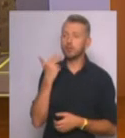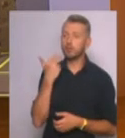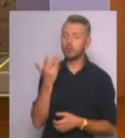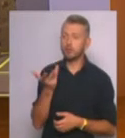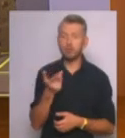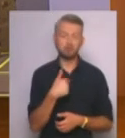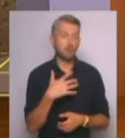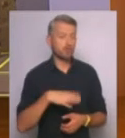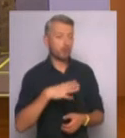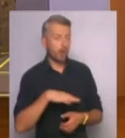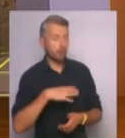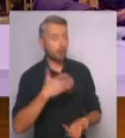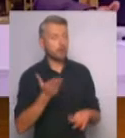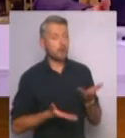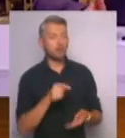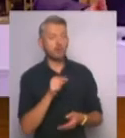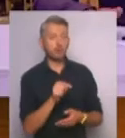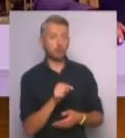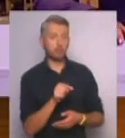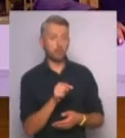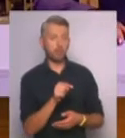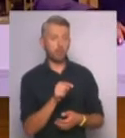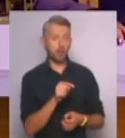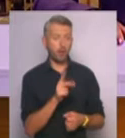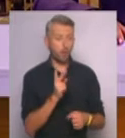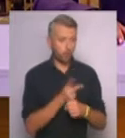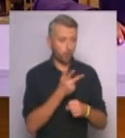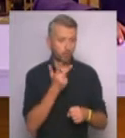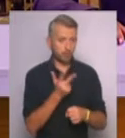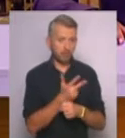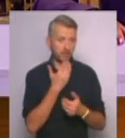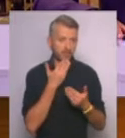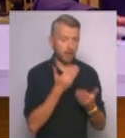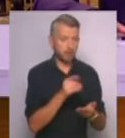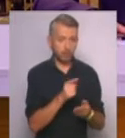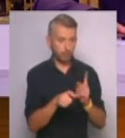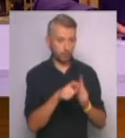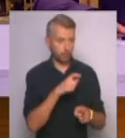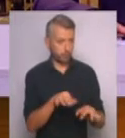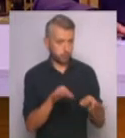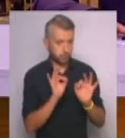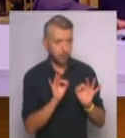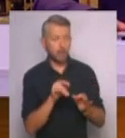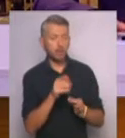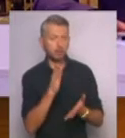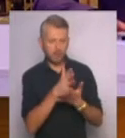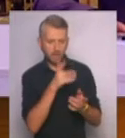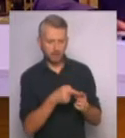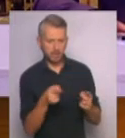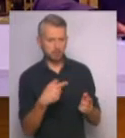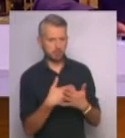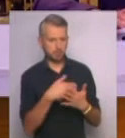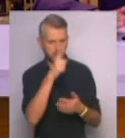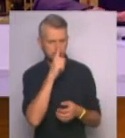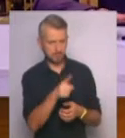от ми чекаємо. Якщо ж там друге буде або третє звернення, він не відреагує, там є певні терміни в нього, я, здається,